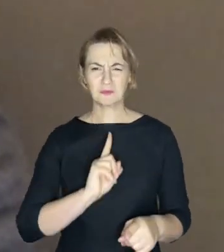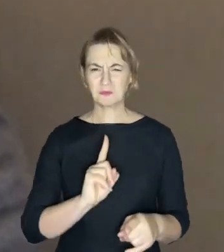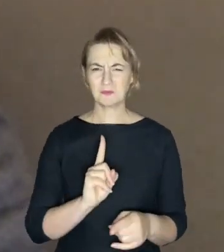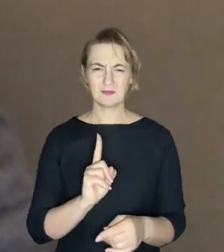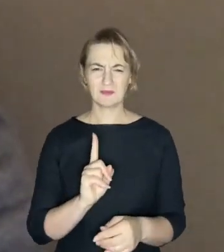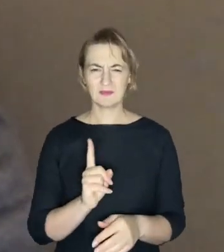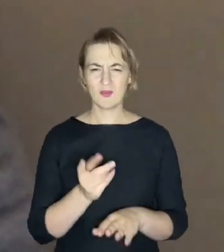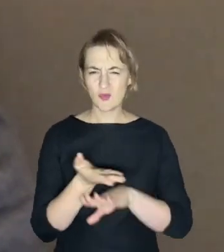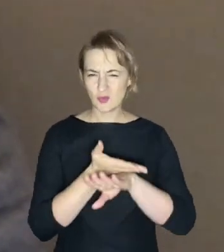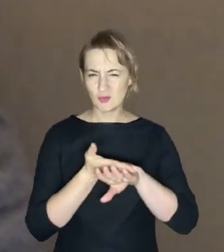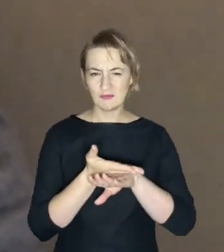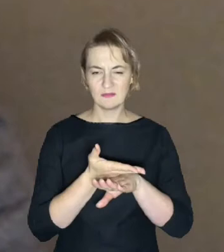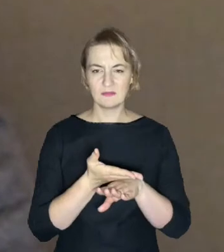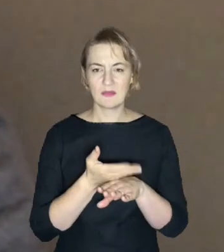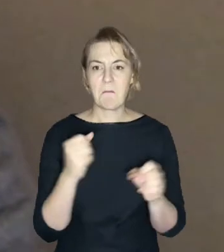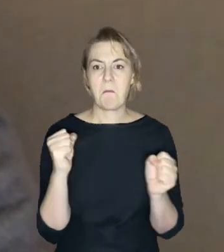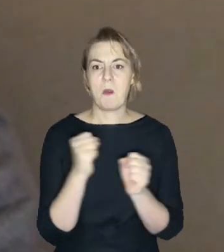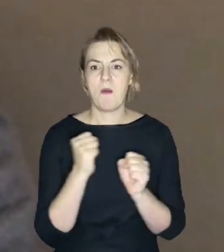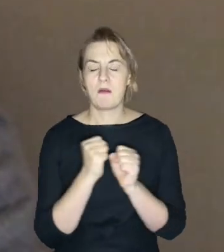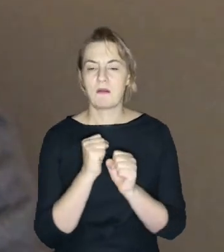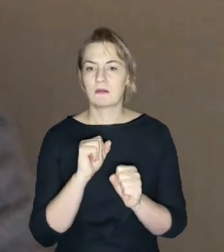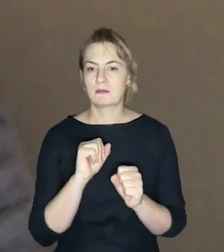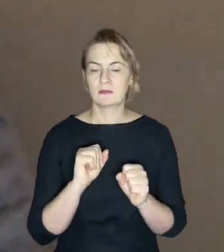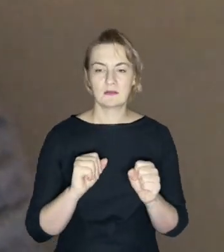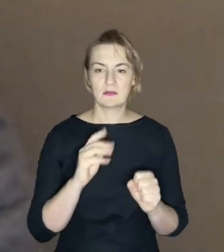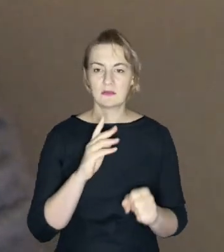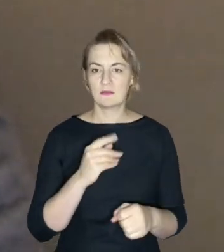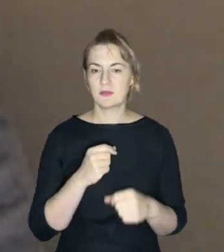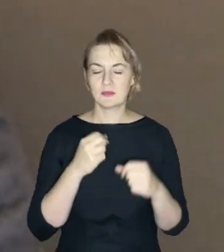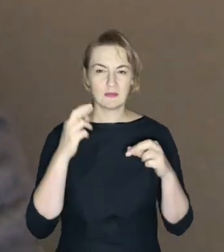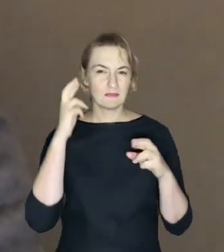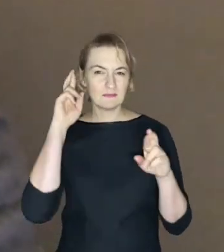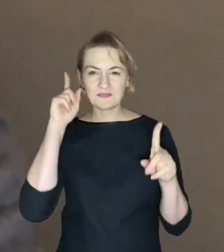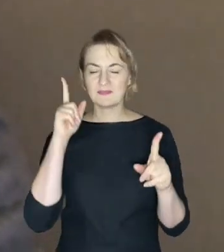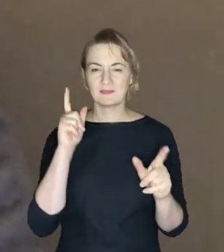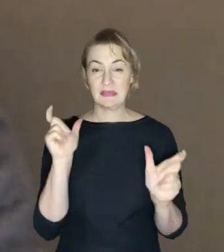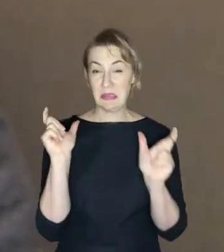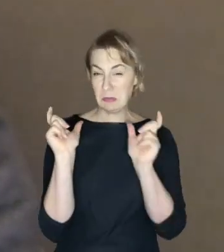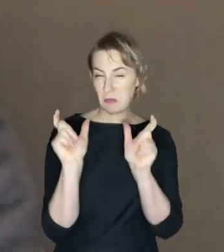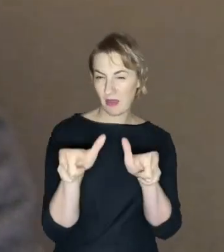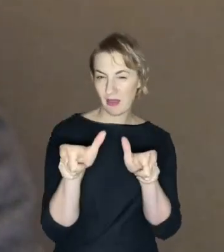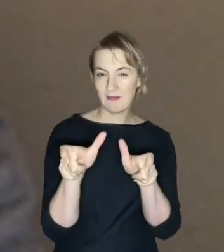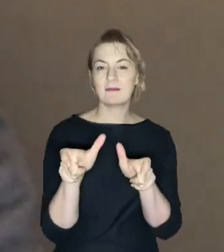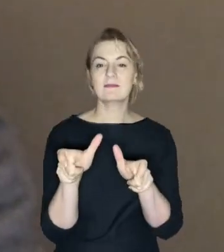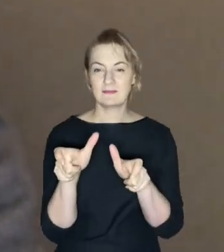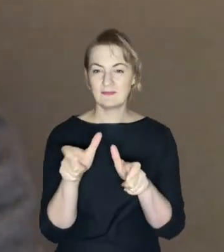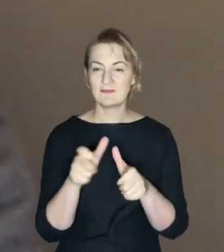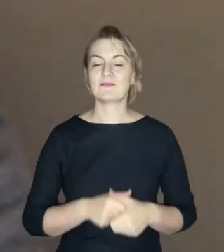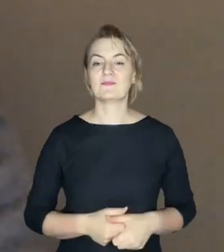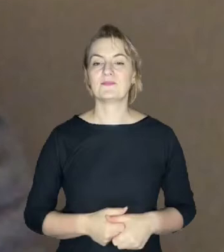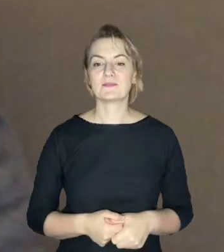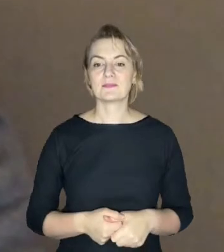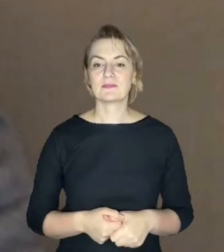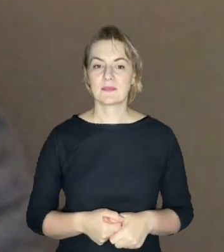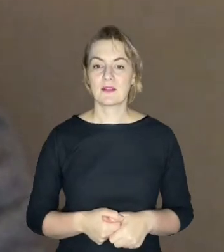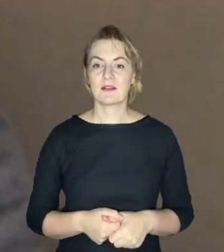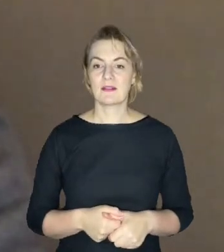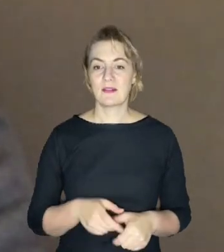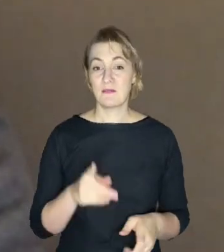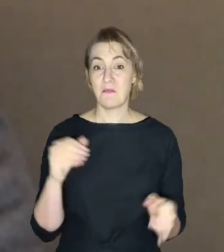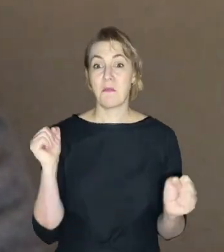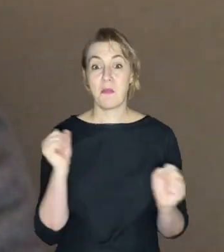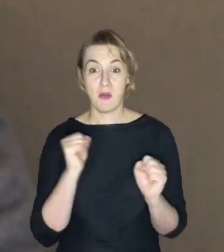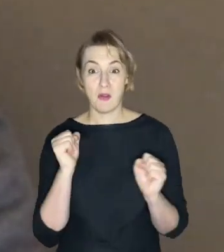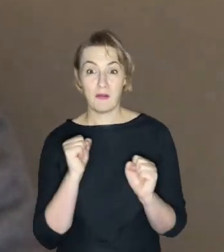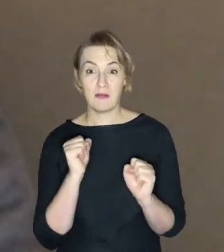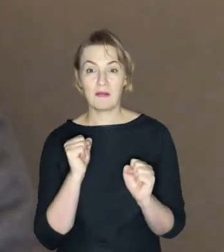boi, że zostanie skompromitowany, że ktoś czyha na jego tron. Tak? A im bardziej się boi, tym